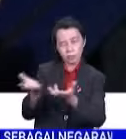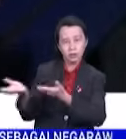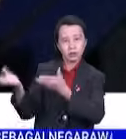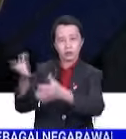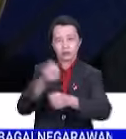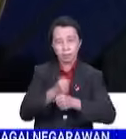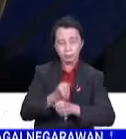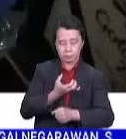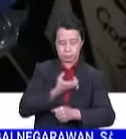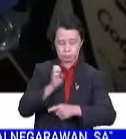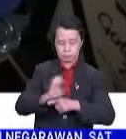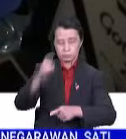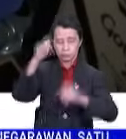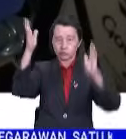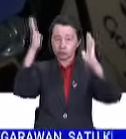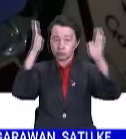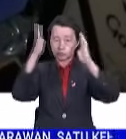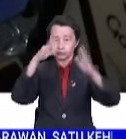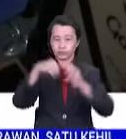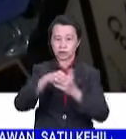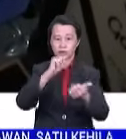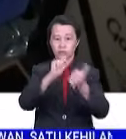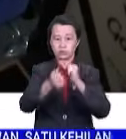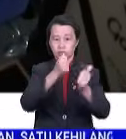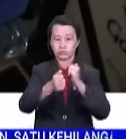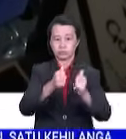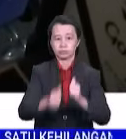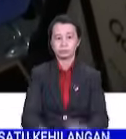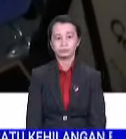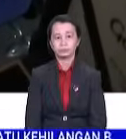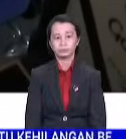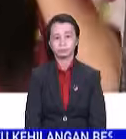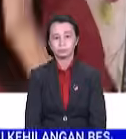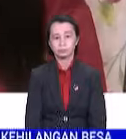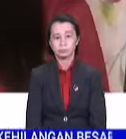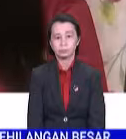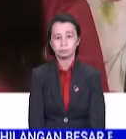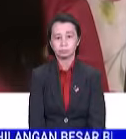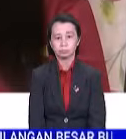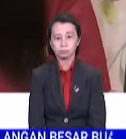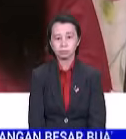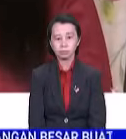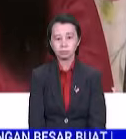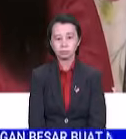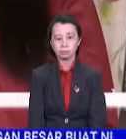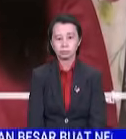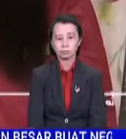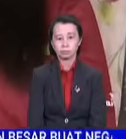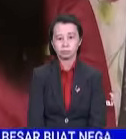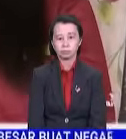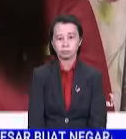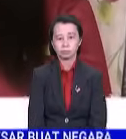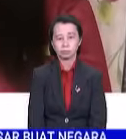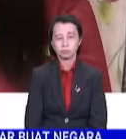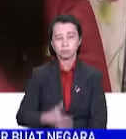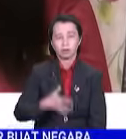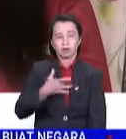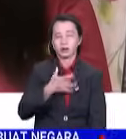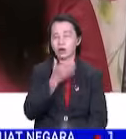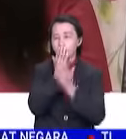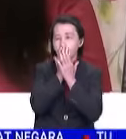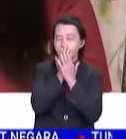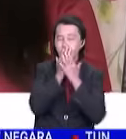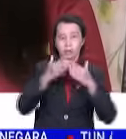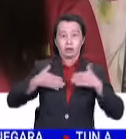membawa pulang pingat emas untuk negara dalam sukan berkenaan Hai perasaan teramat terharu